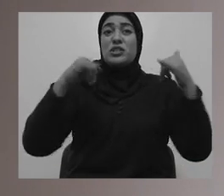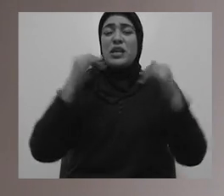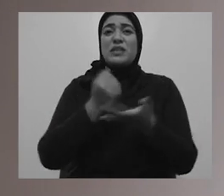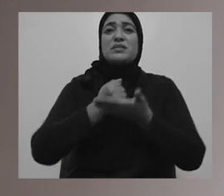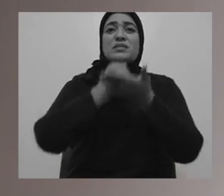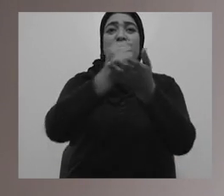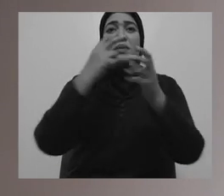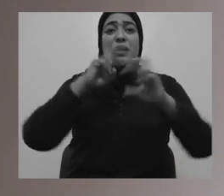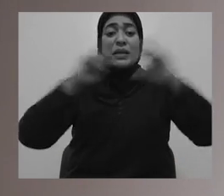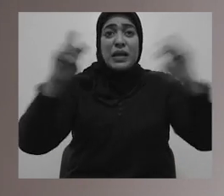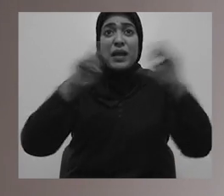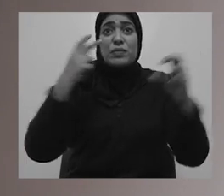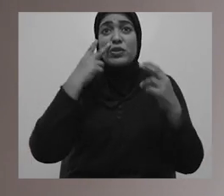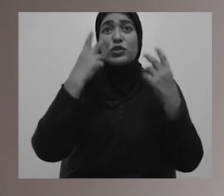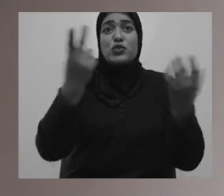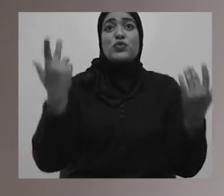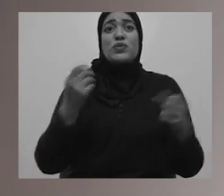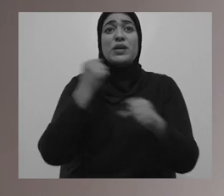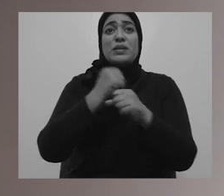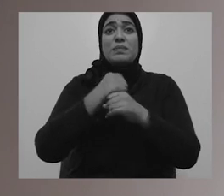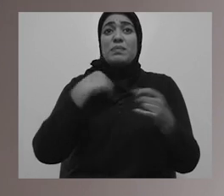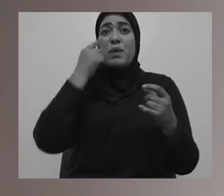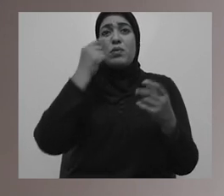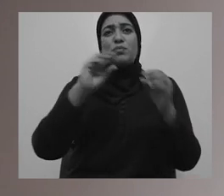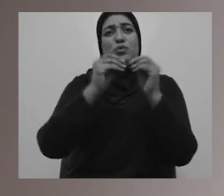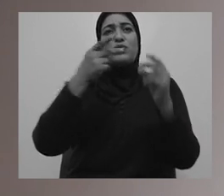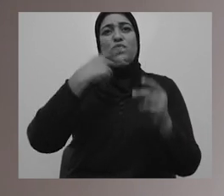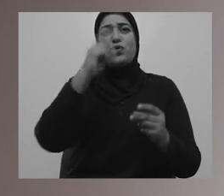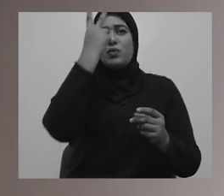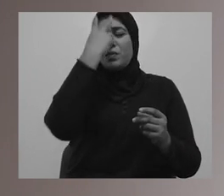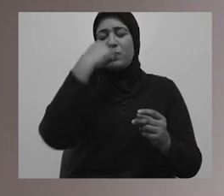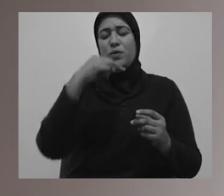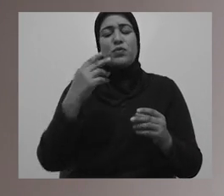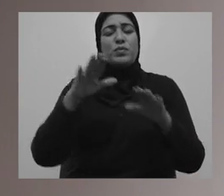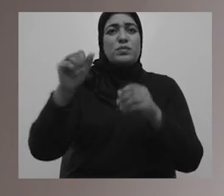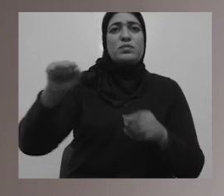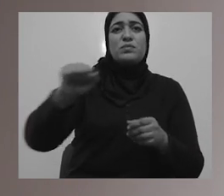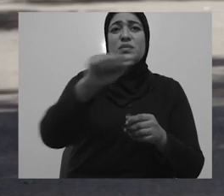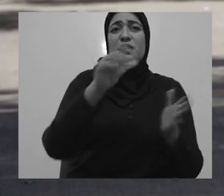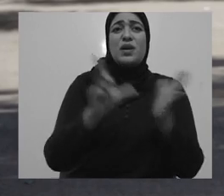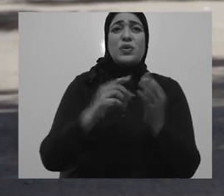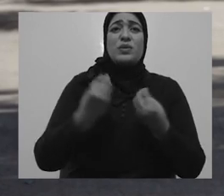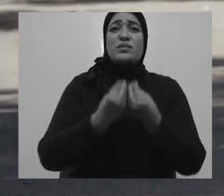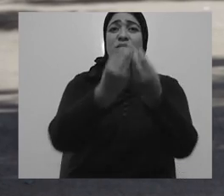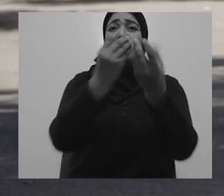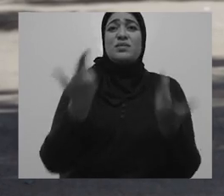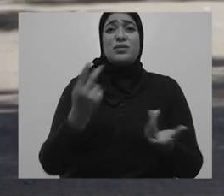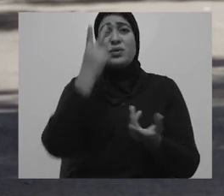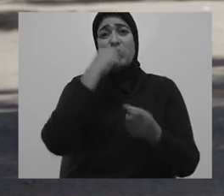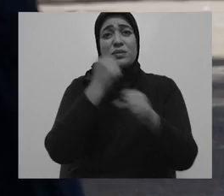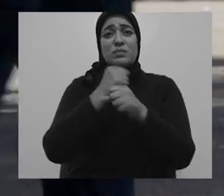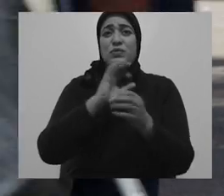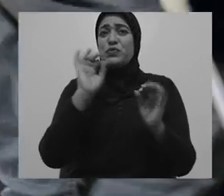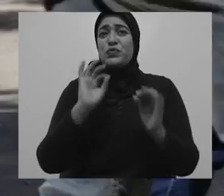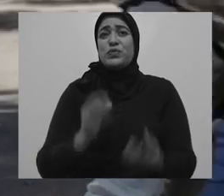enquête m'a aidé à découvrir les difficultés qu'ils rencontrent, les autres gens qui portent des